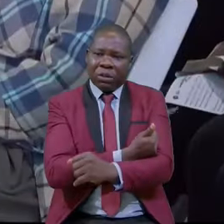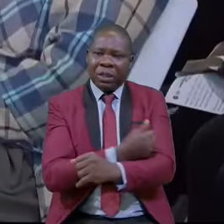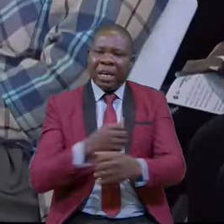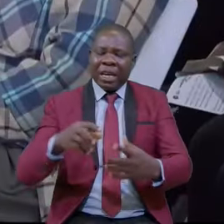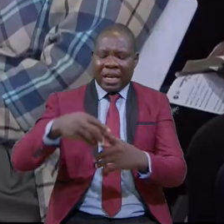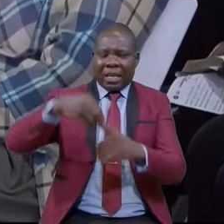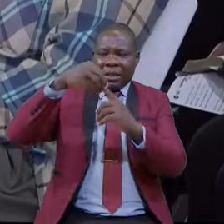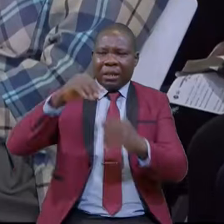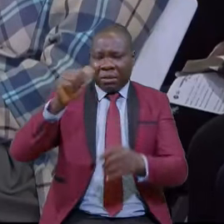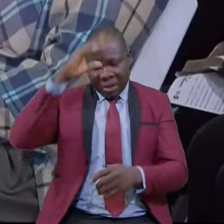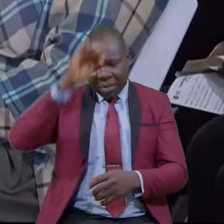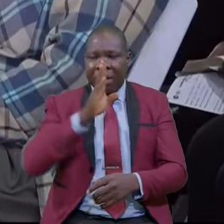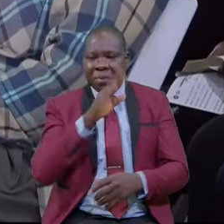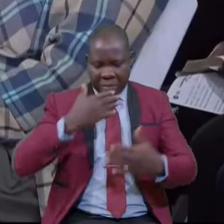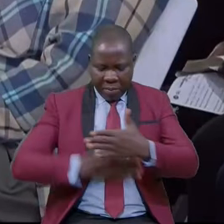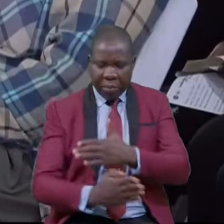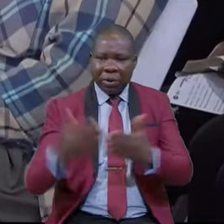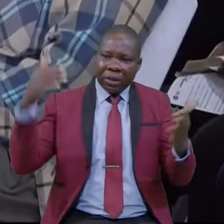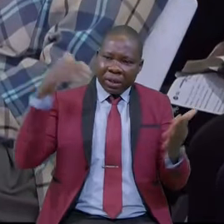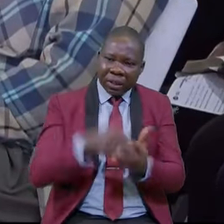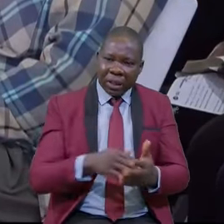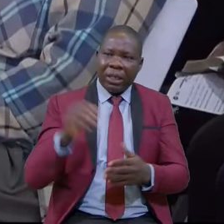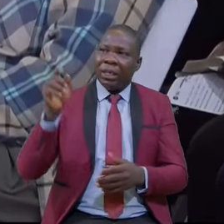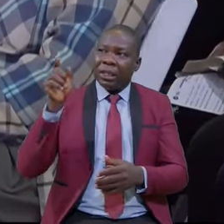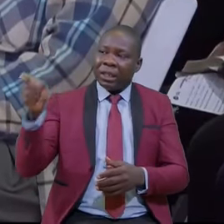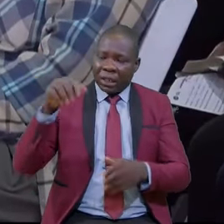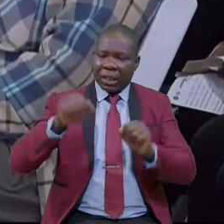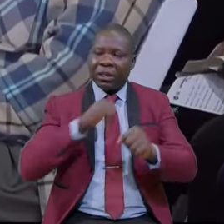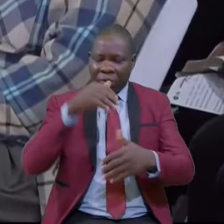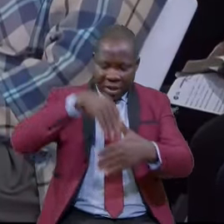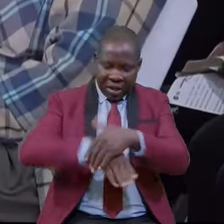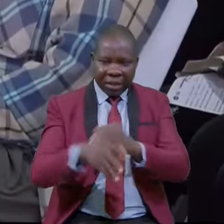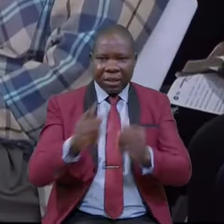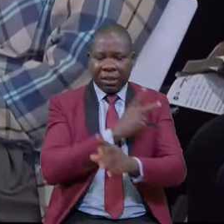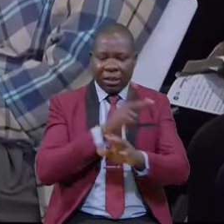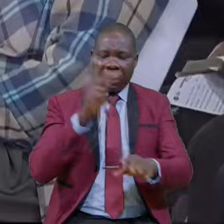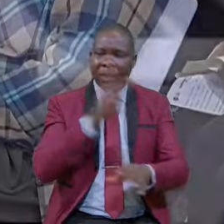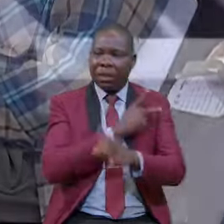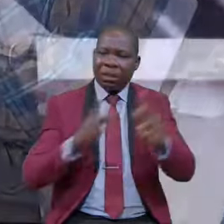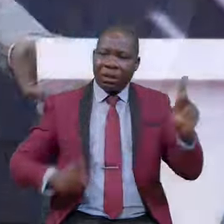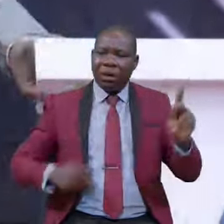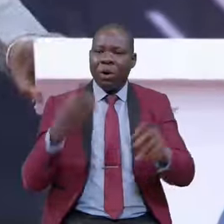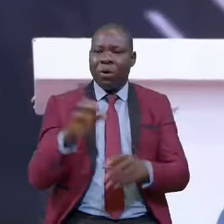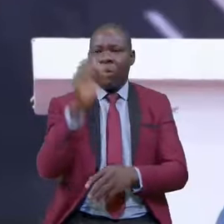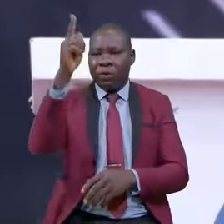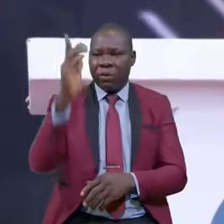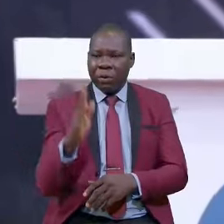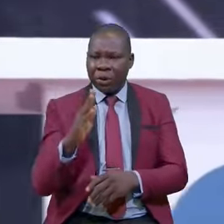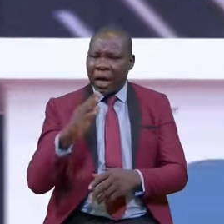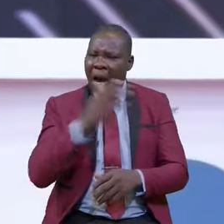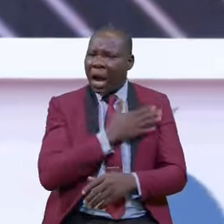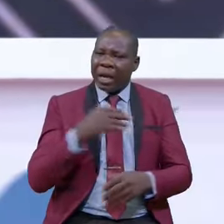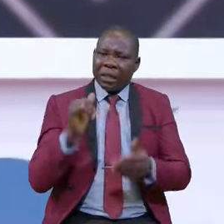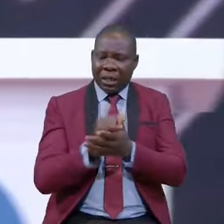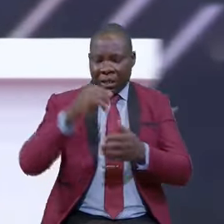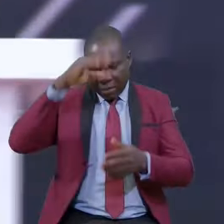Dieu. Et tu es ferme à ce sujet. Nicodème a dit, comment cela peut se passer? Est-ce que je peux